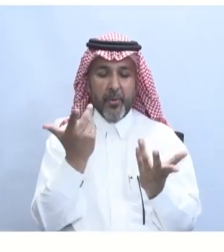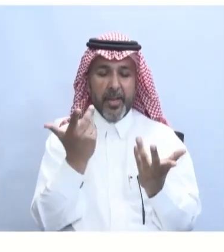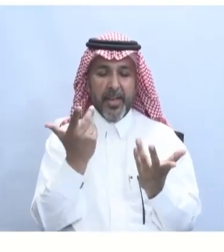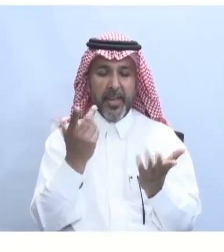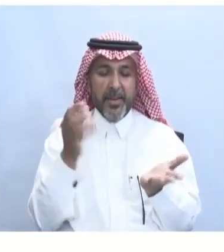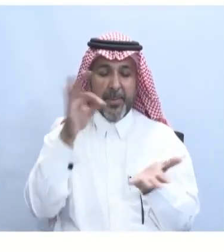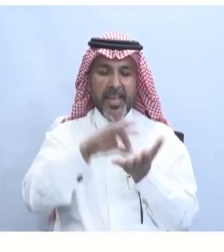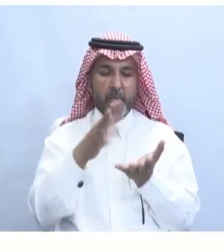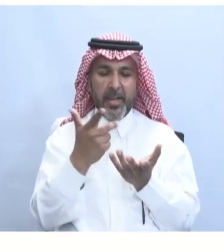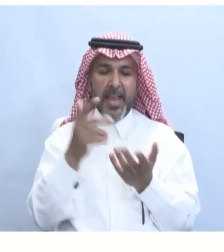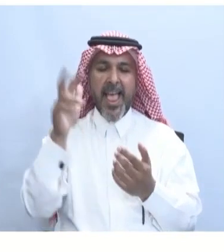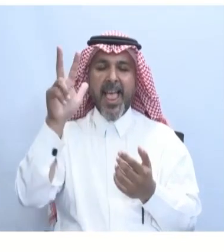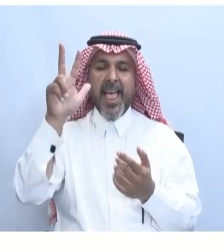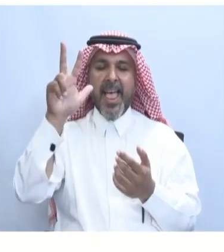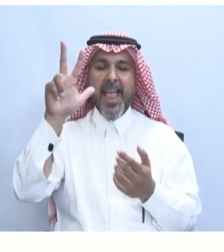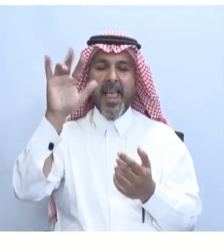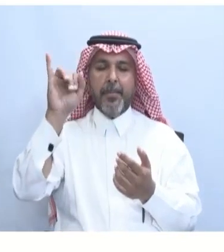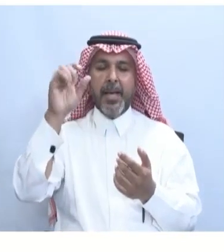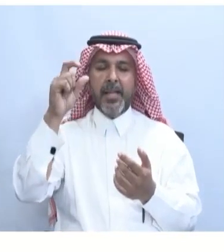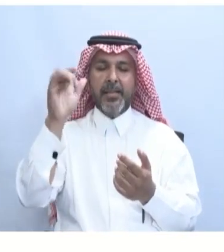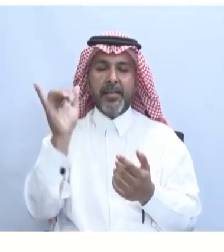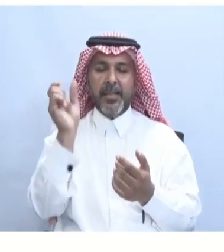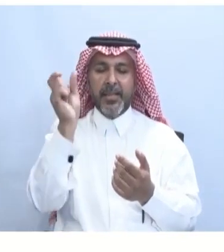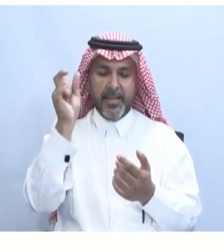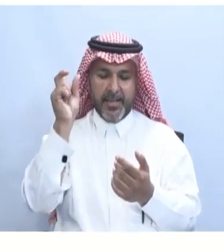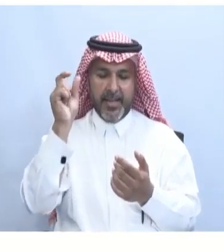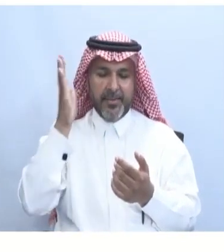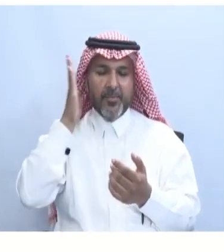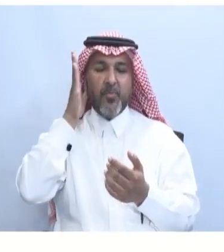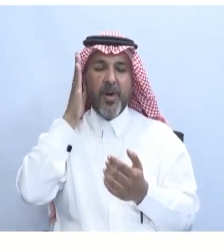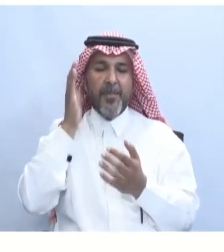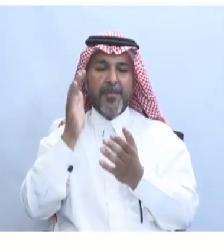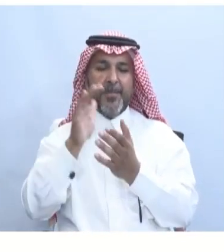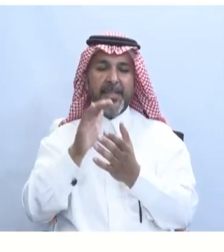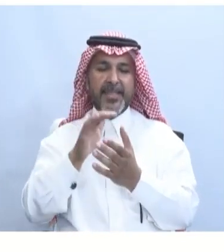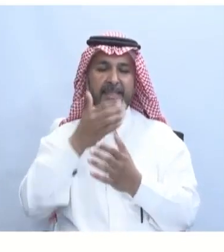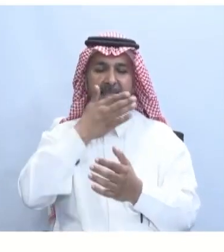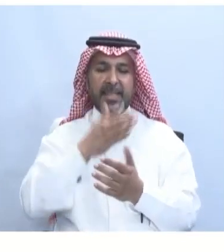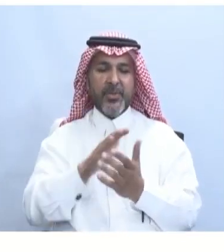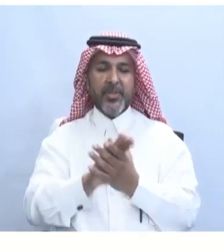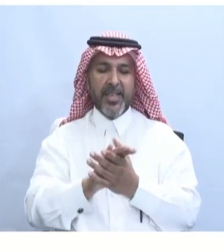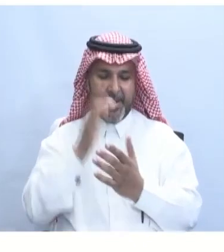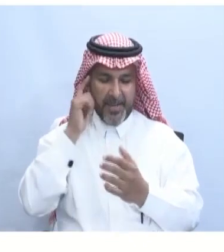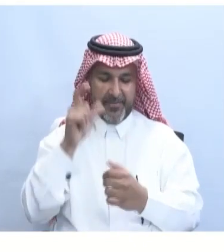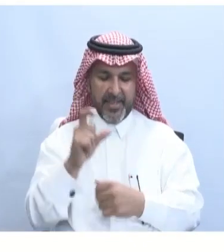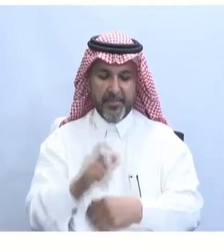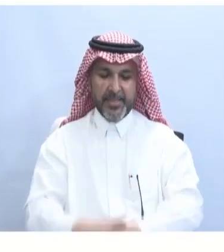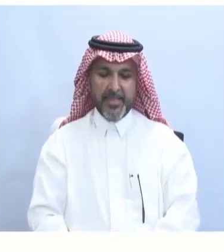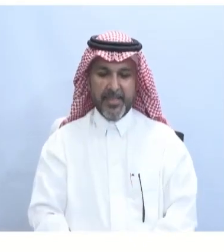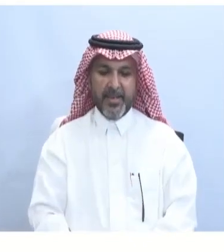من المدينه المنوره والى اين امتدت الى افريقيا واوروبا واواسط